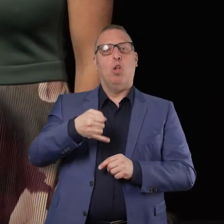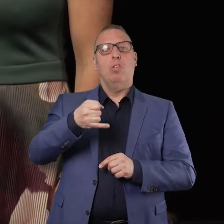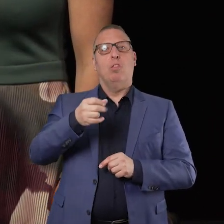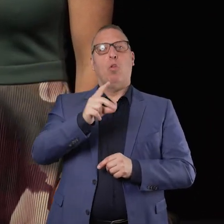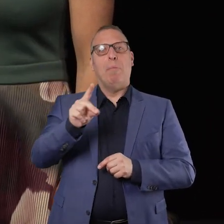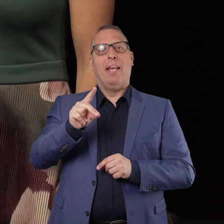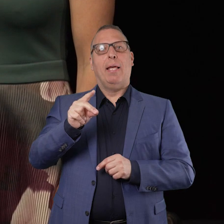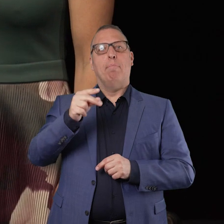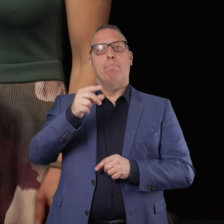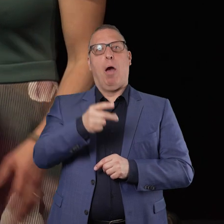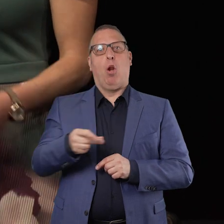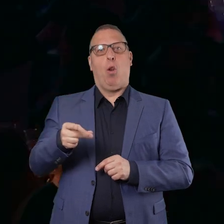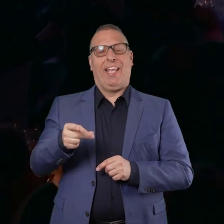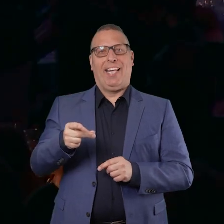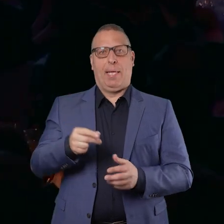Jan Domenic Parolini.